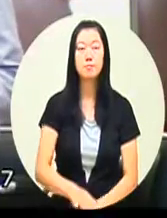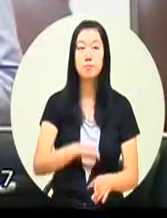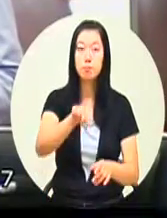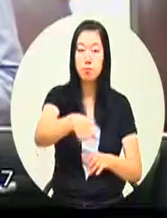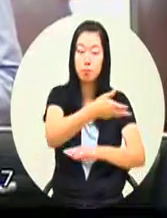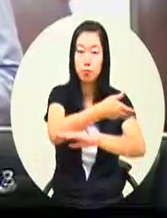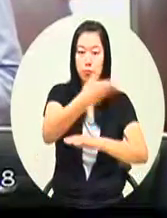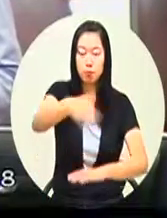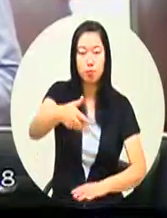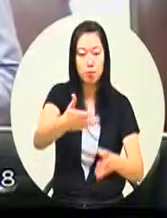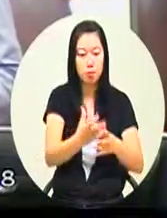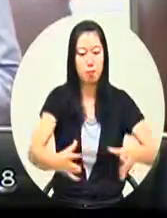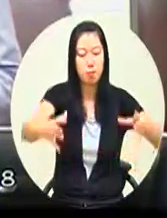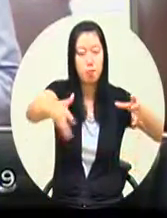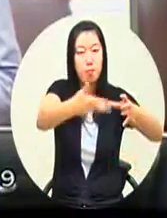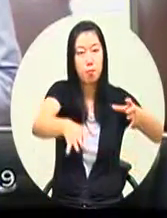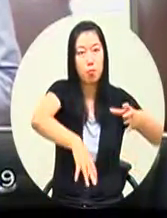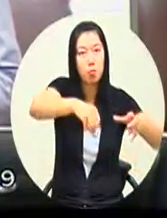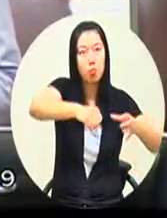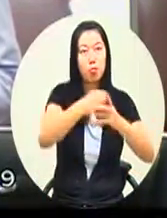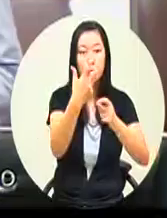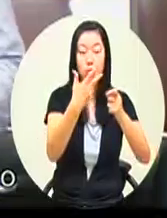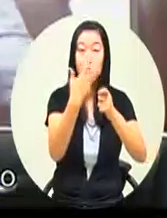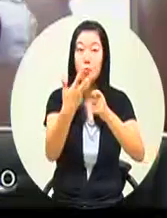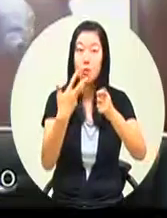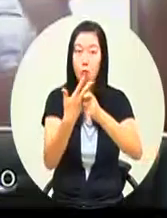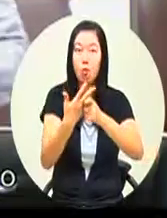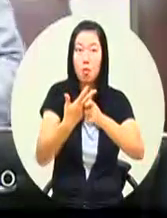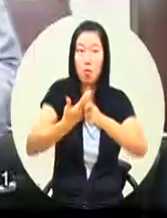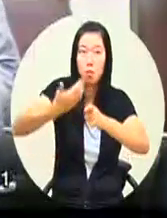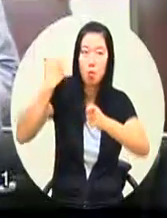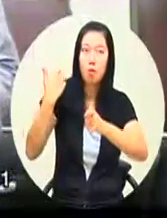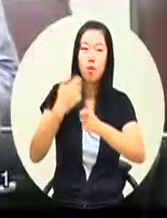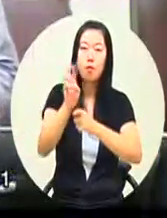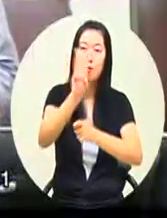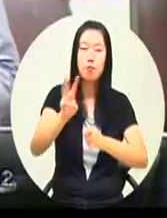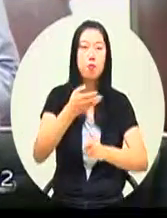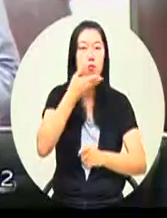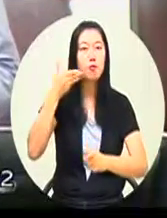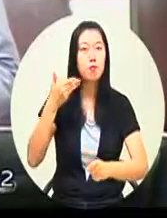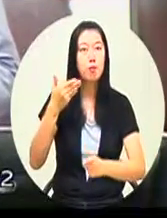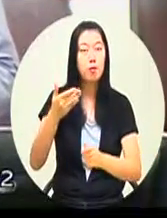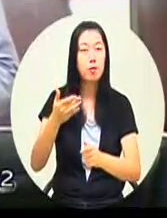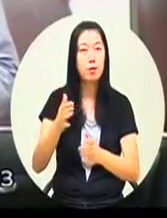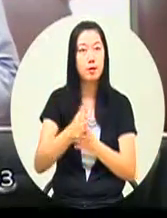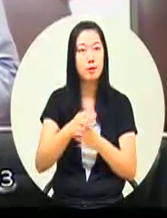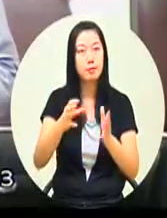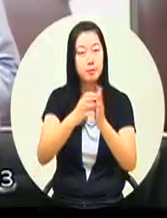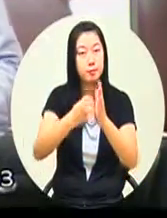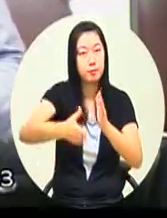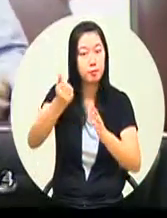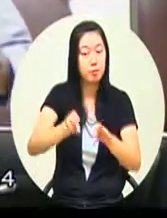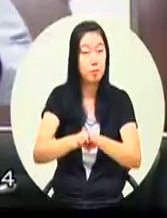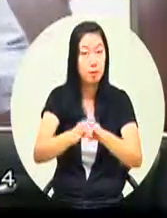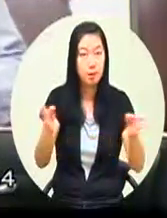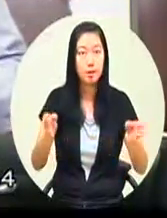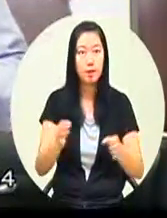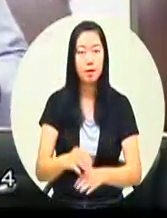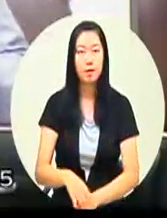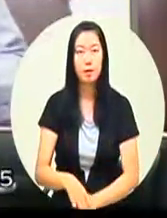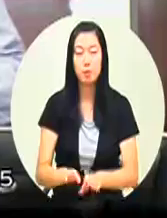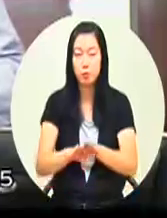这，我想应该是7-8年前的哈。我想水利局局长都那时候都开始就是